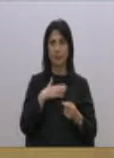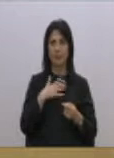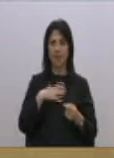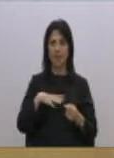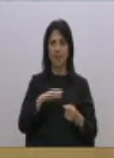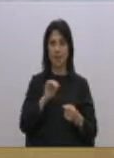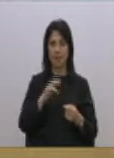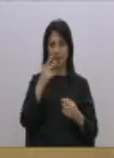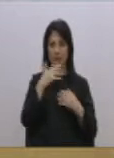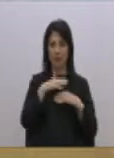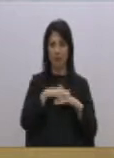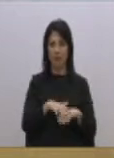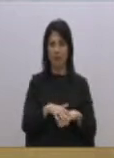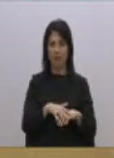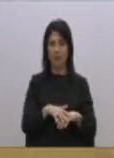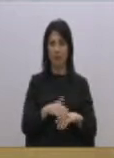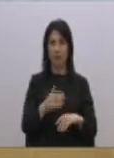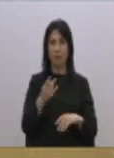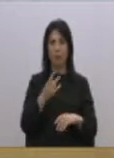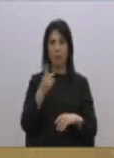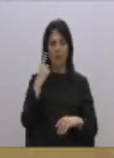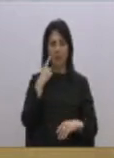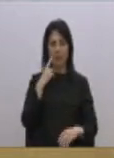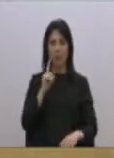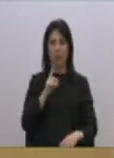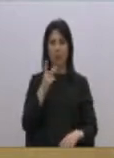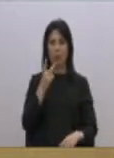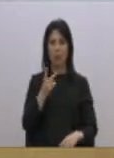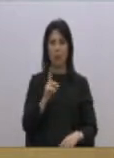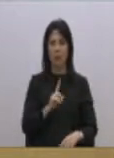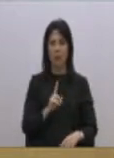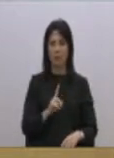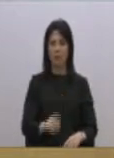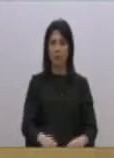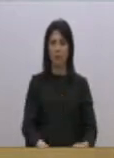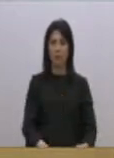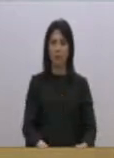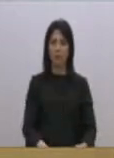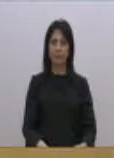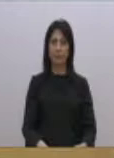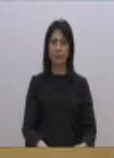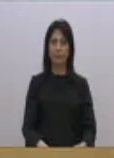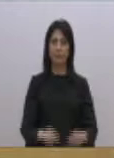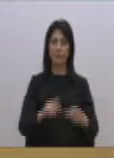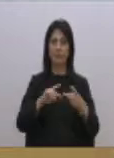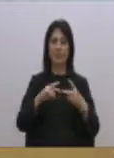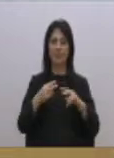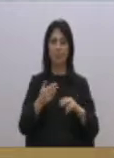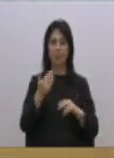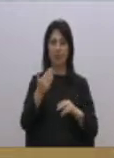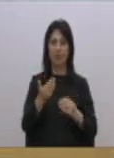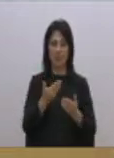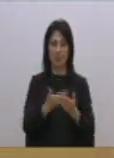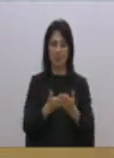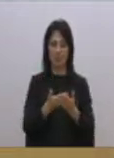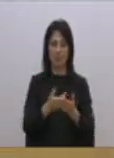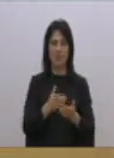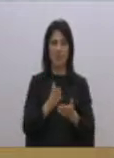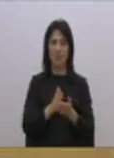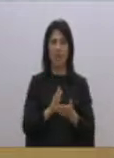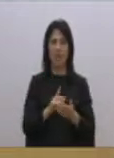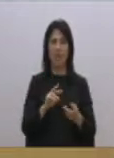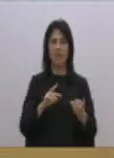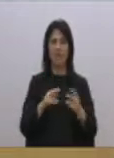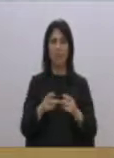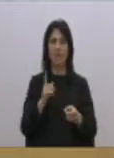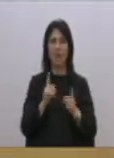ქვეყნის ევროინტეგრაციას. უნდა გვესმოდეს ორი რამ, რომ ცვლილებები, რომელიც თქვენ წარმოადგენთ, ეს არ არის ის